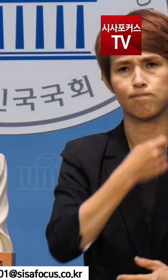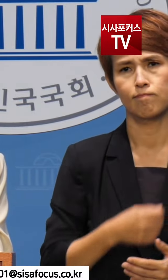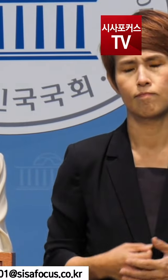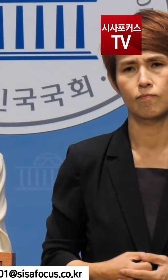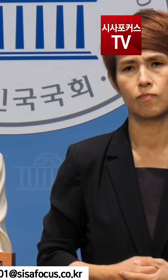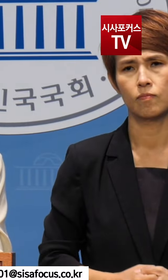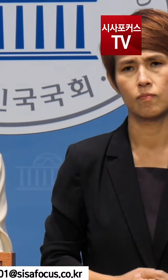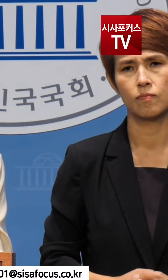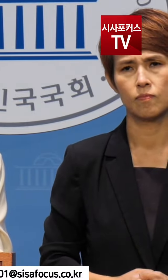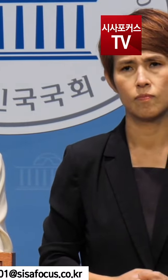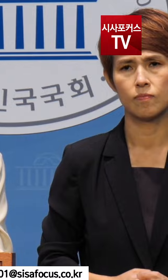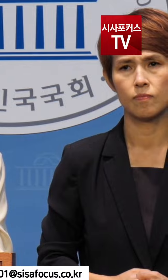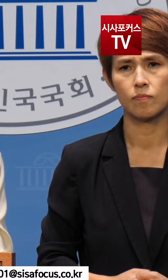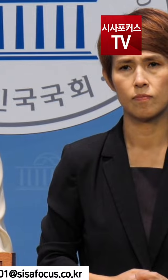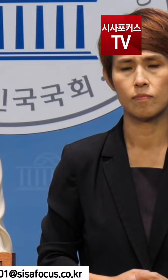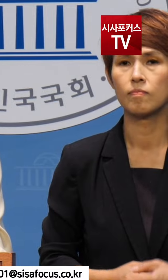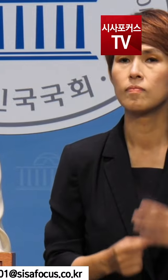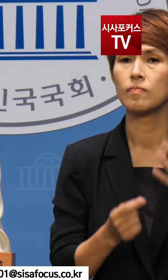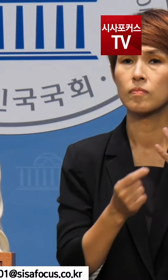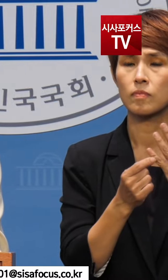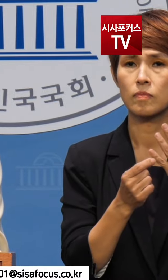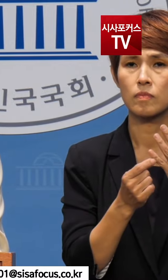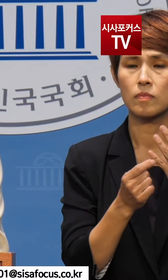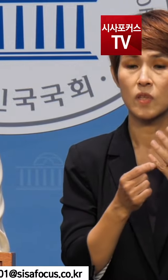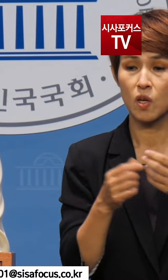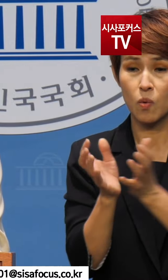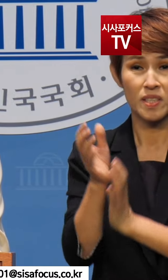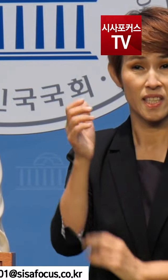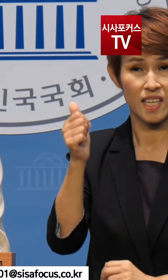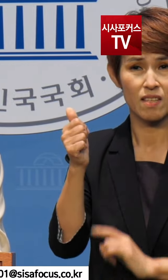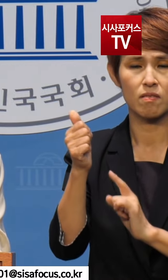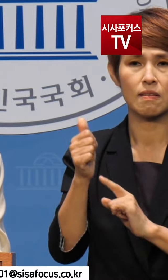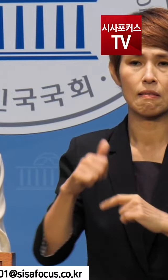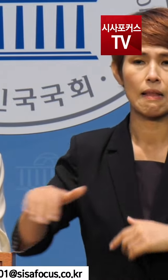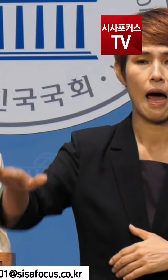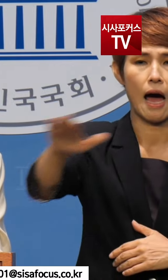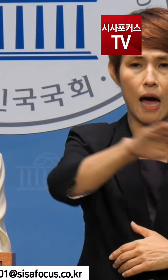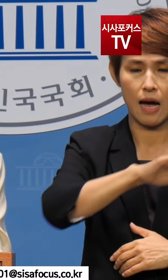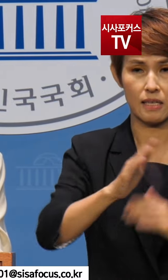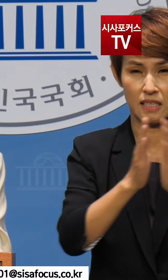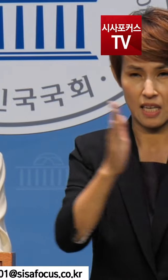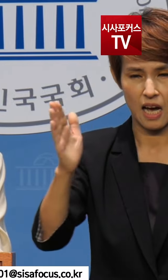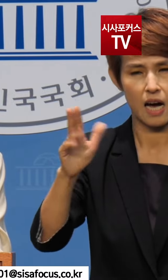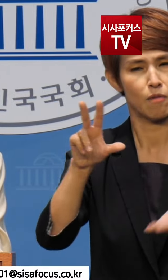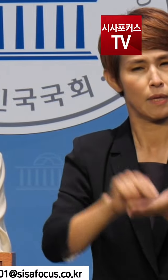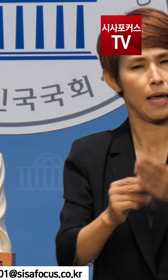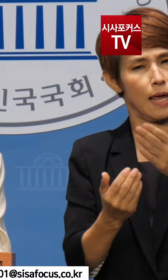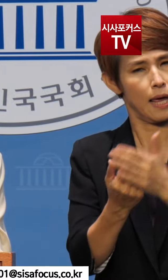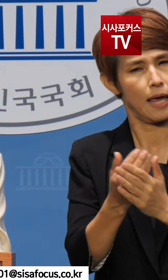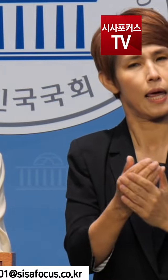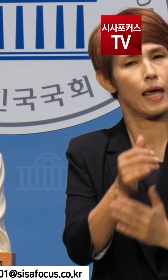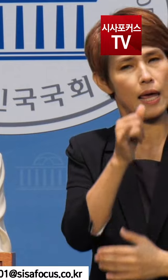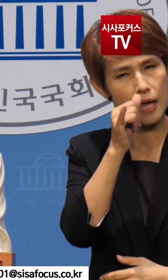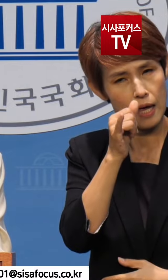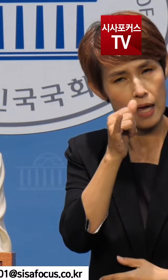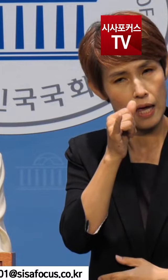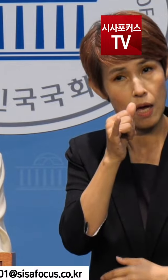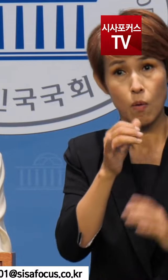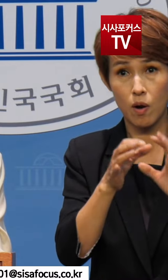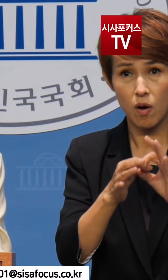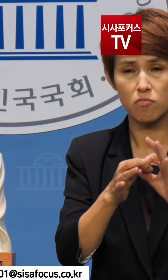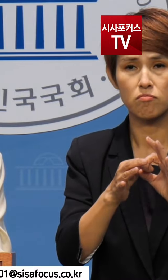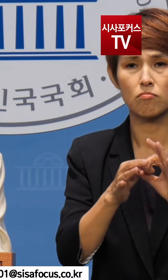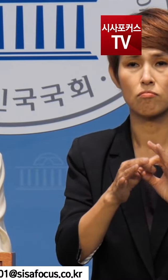일입니다. 넷째, 제2원장은 전면 도입이 다양한 부작용을 발생시킬 수 있다는 주장에 대해서